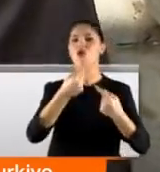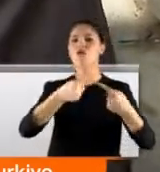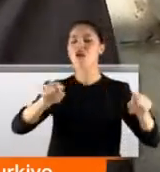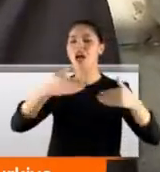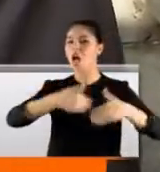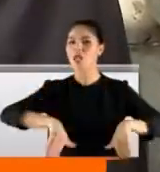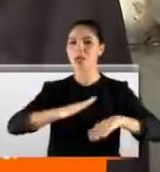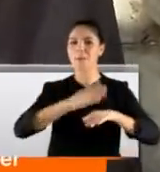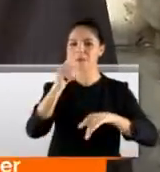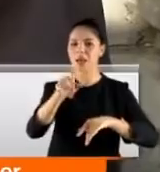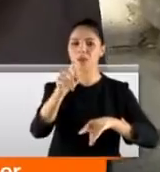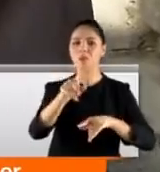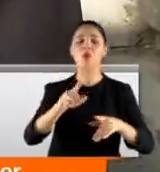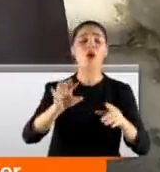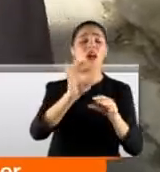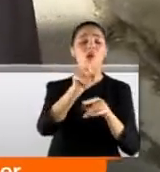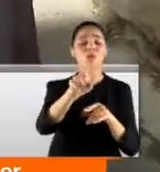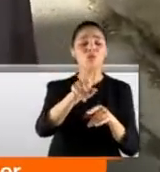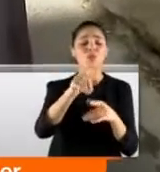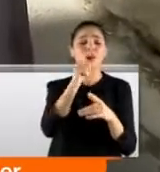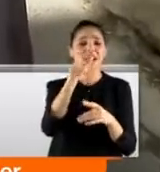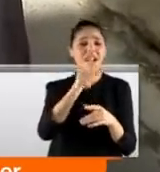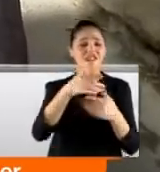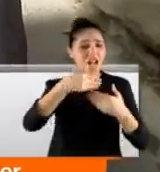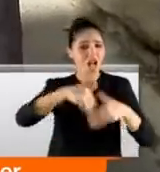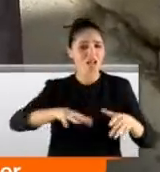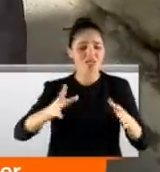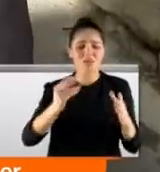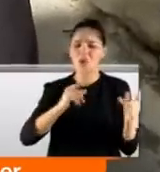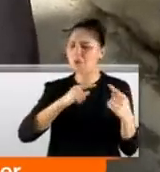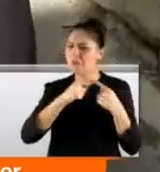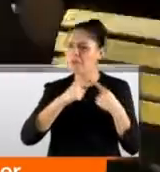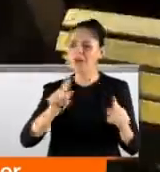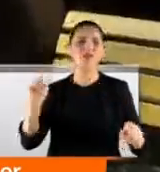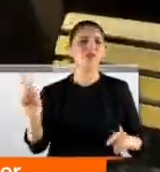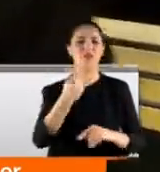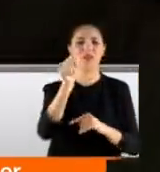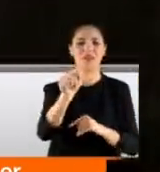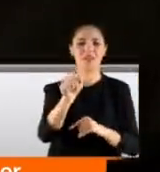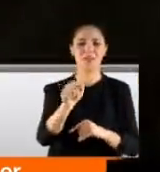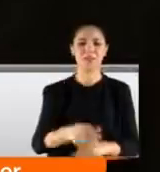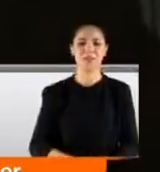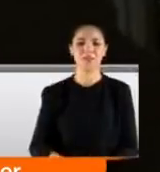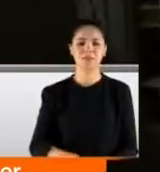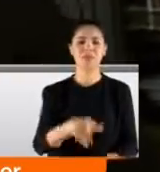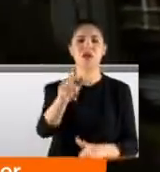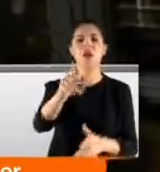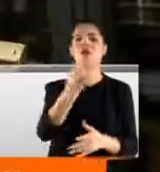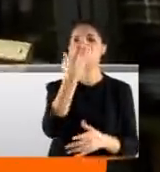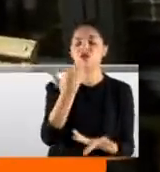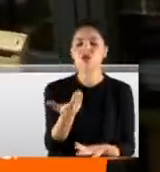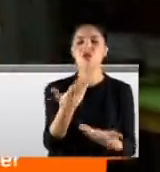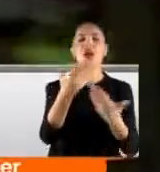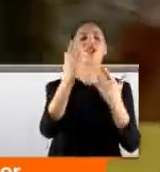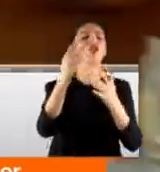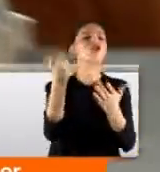aldı ki, ama hiçbiri bu kafede alınan önlem gibi önlem almadı. Cam bariyer, çiçek, saksı, herkes bir şey koydu